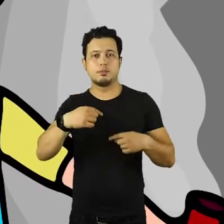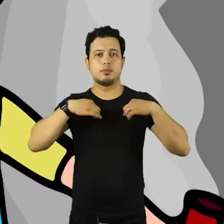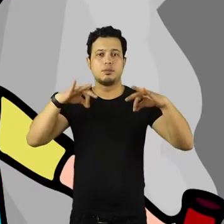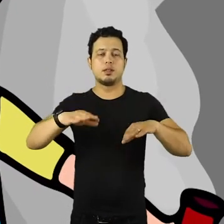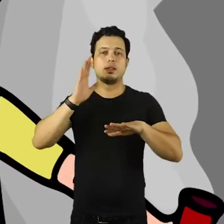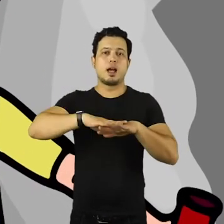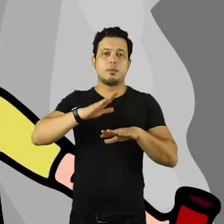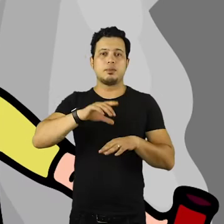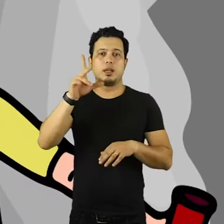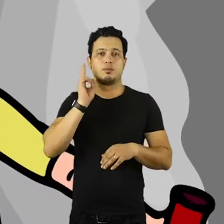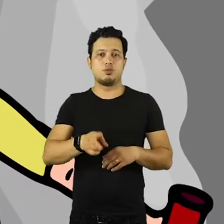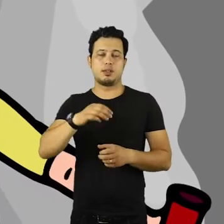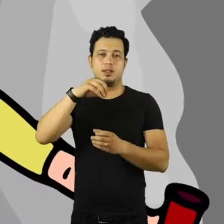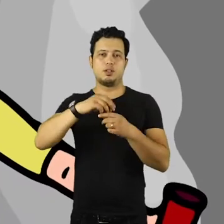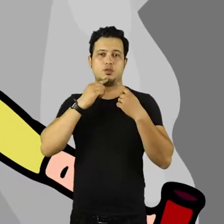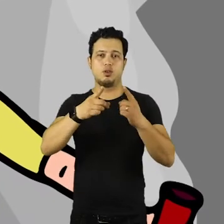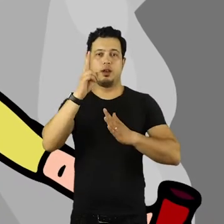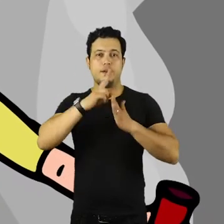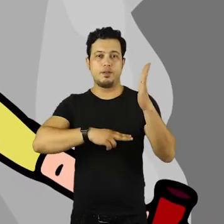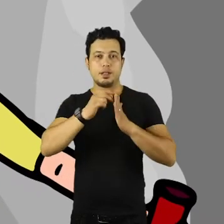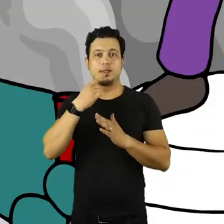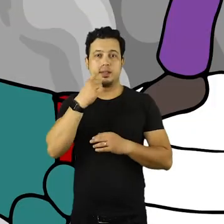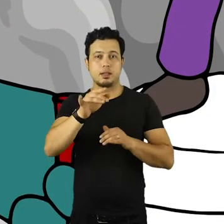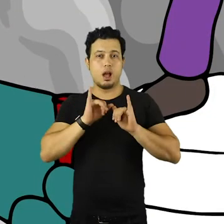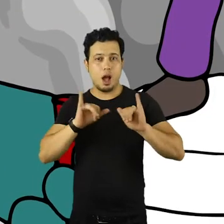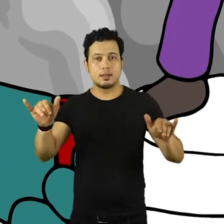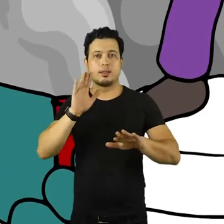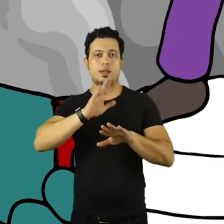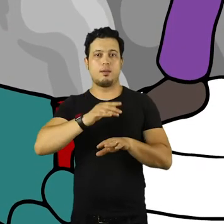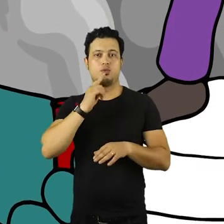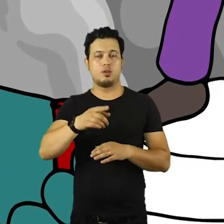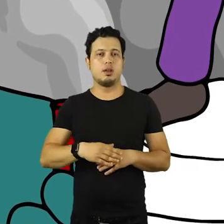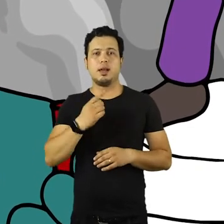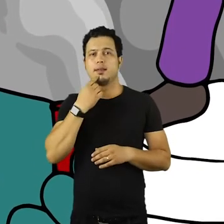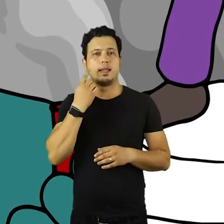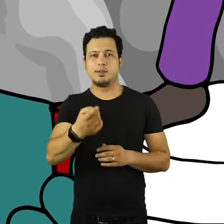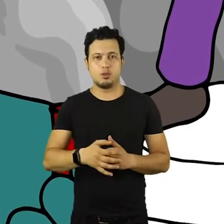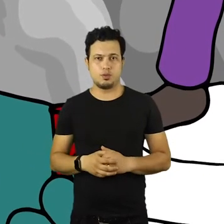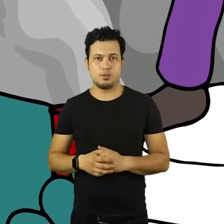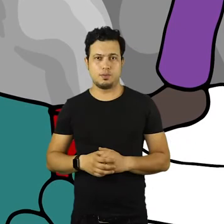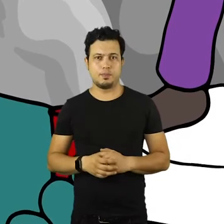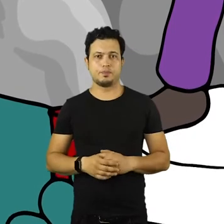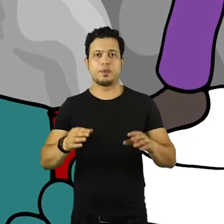yapacağız? Biz ne yapabiliriz ki burası için? Fırçanın dediklerini tekrar düşünelim. Ne